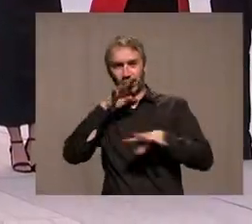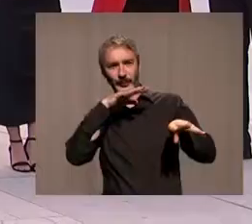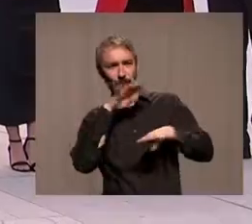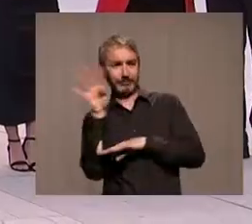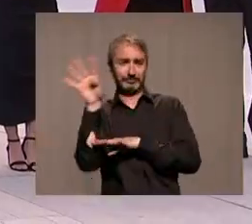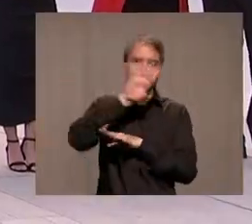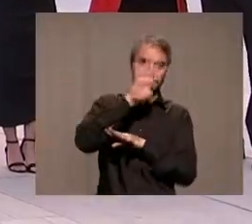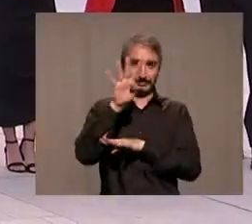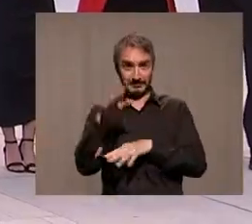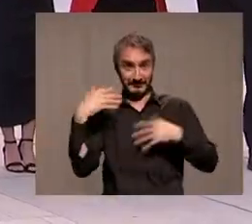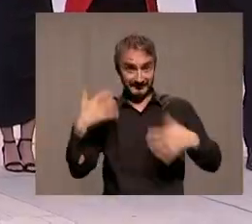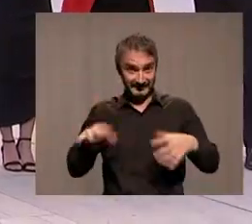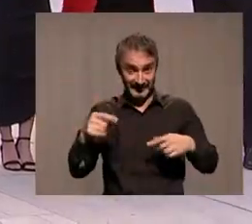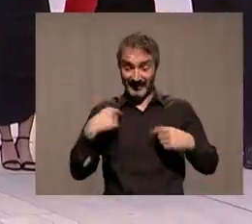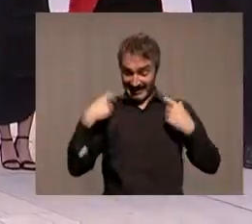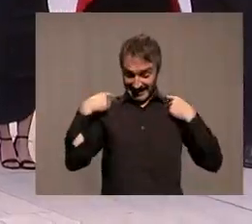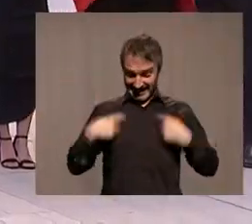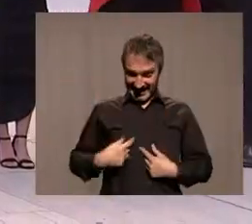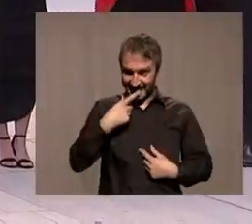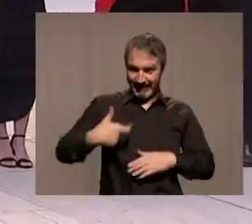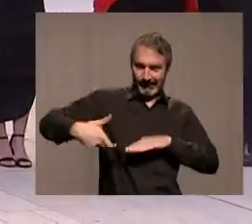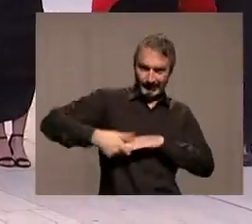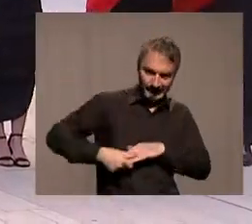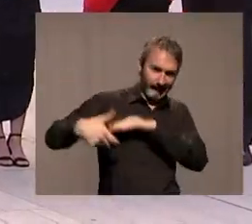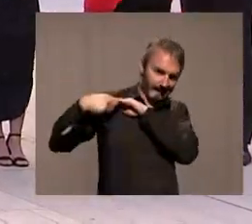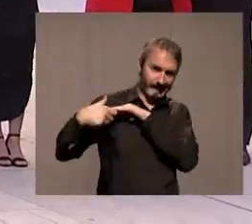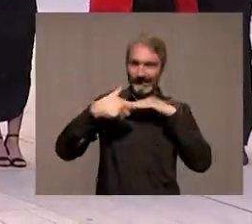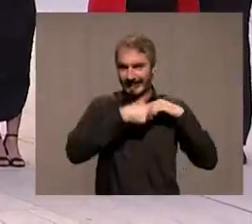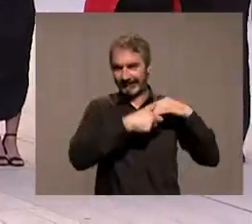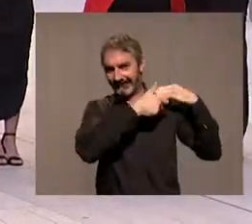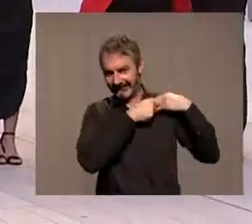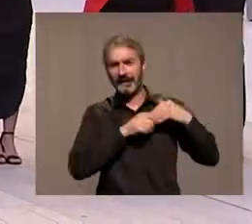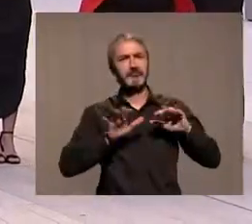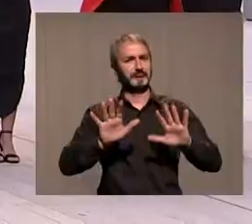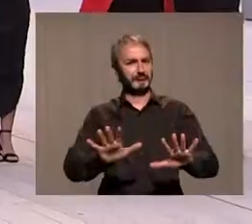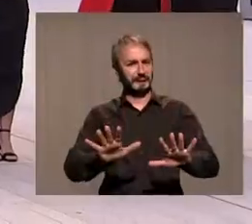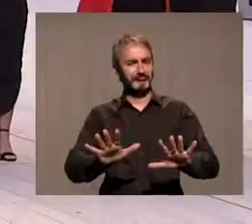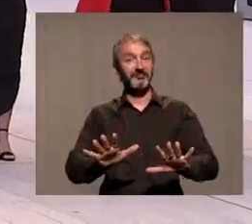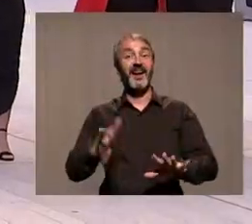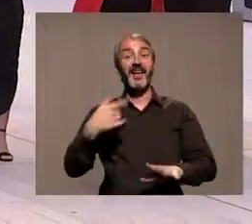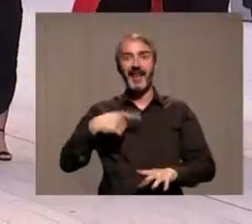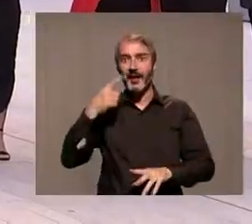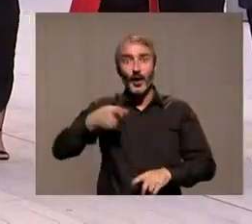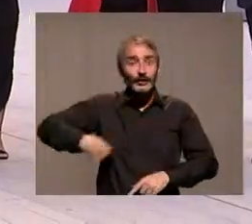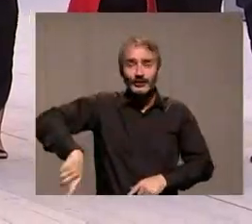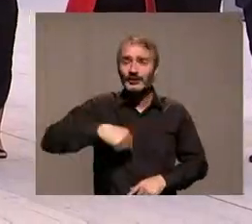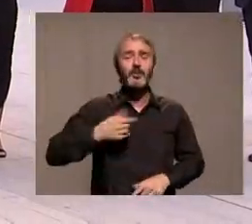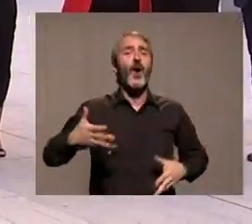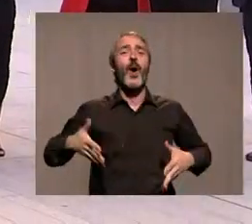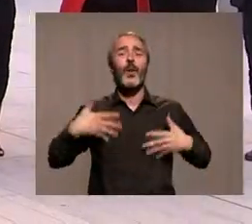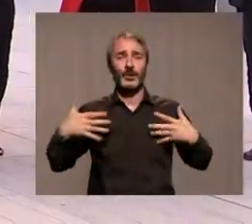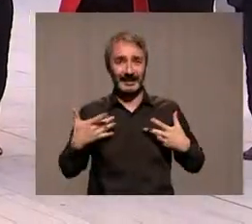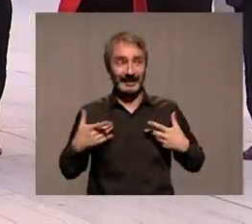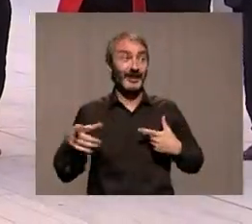haguéssim hagut d'agrapar les beques a les espatlles dels alumni, però... Hauria estat violent. En fi, Ja els veieu, contentíssims. Bé, no els veieu perquè